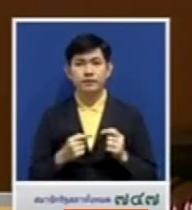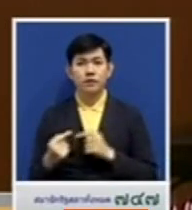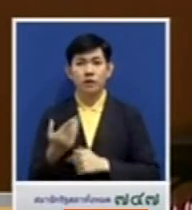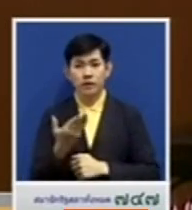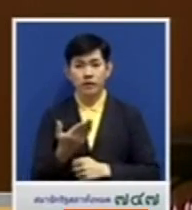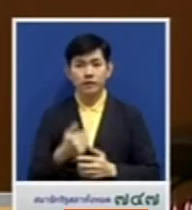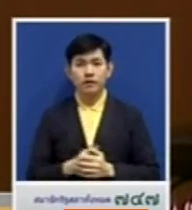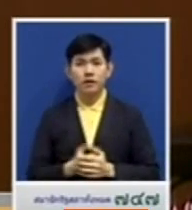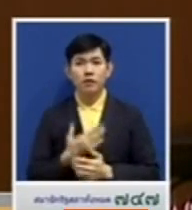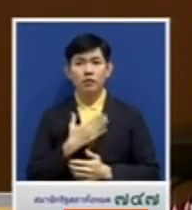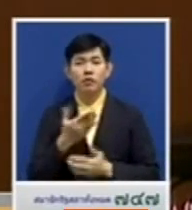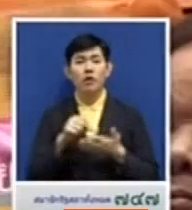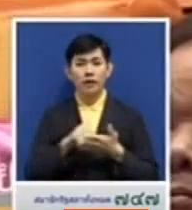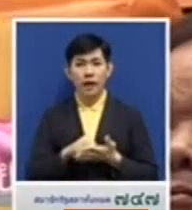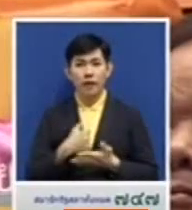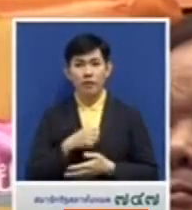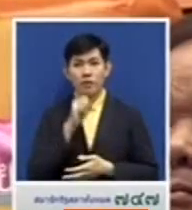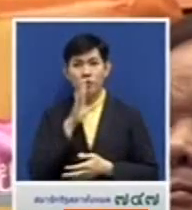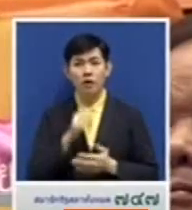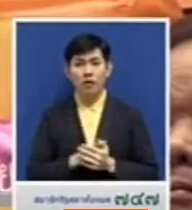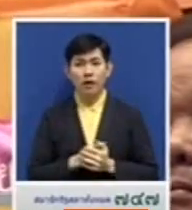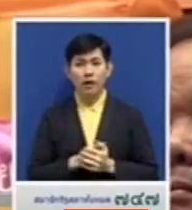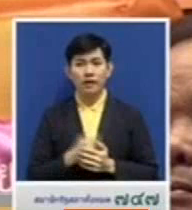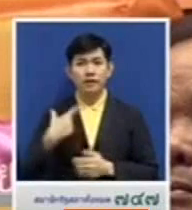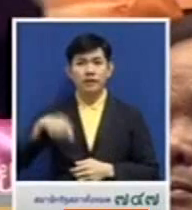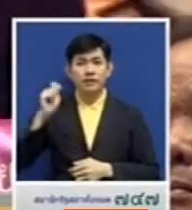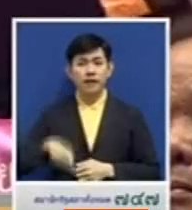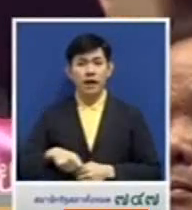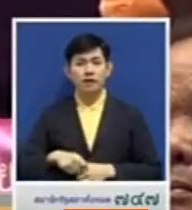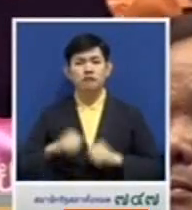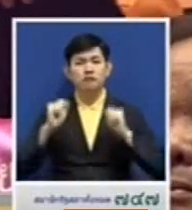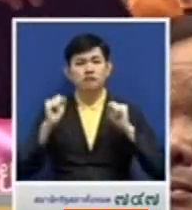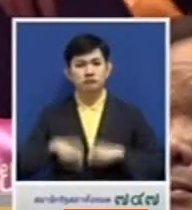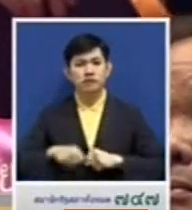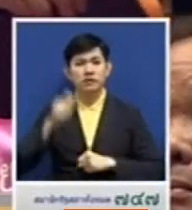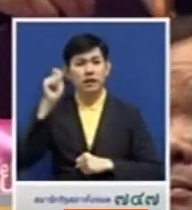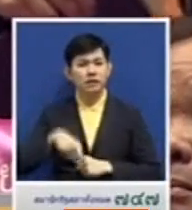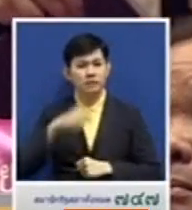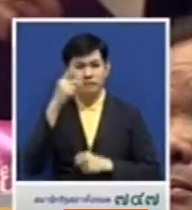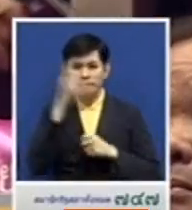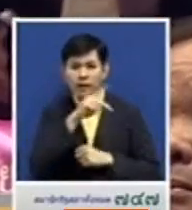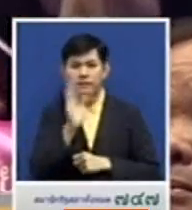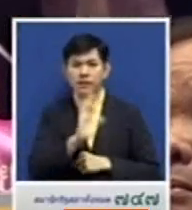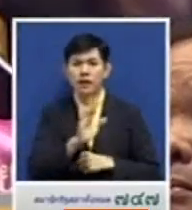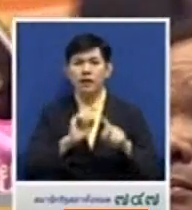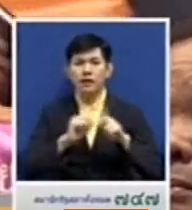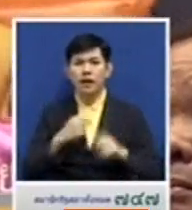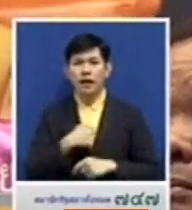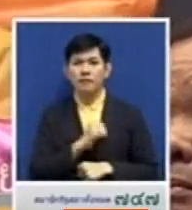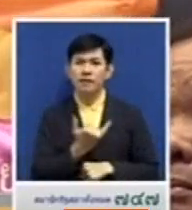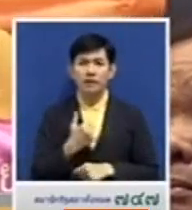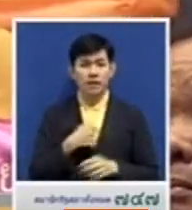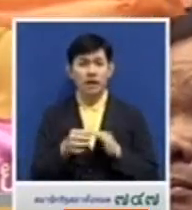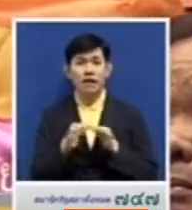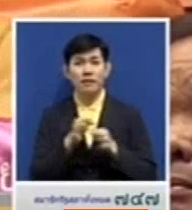ป็นต้องขอแก้เนื้อผมไม่ได้บอกว่าศาลตัดสินด้วยความมหัศจรรย์นะผมได้บอกว่าอาจจะเป็นมีคนอธิ